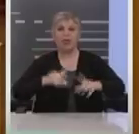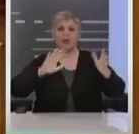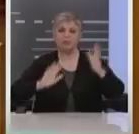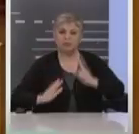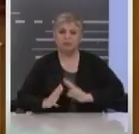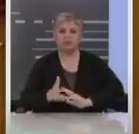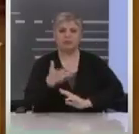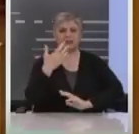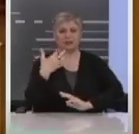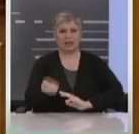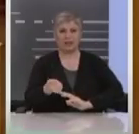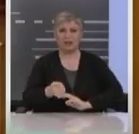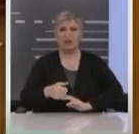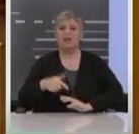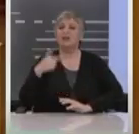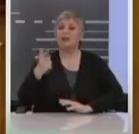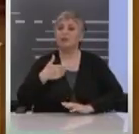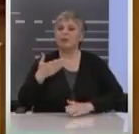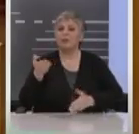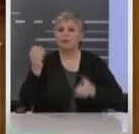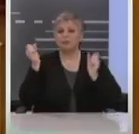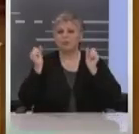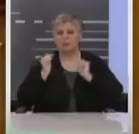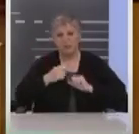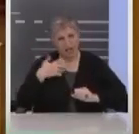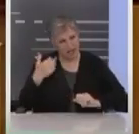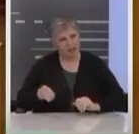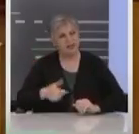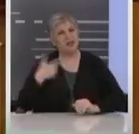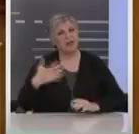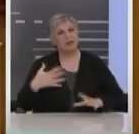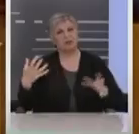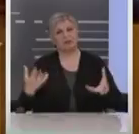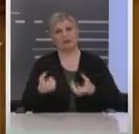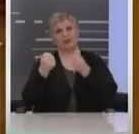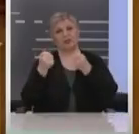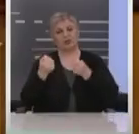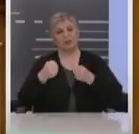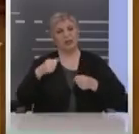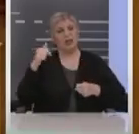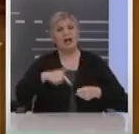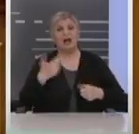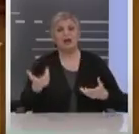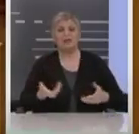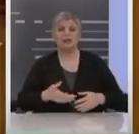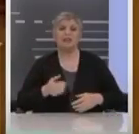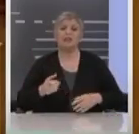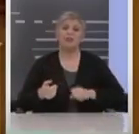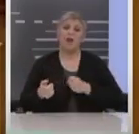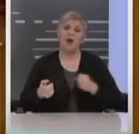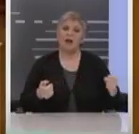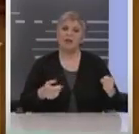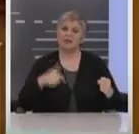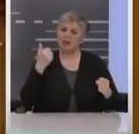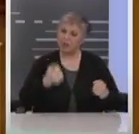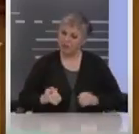κρατώντας όρθιους αυτούς που έχουν πληγωθεί περισσότερο. Για αυτούς υπάρχει αυτή η μεγάλη παράταξη. Η παράταξη της αριστεράς που βρίσκεται